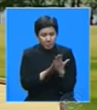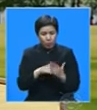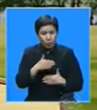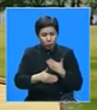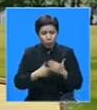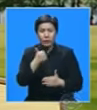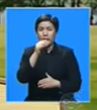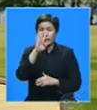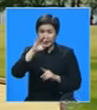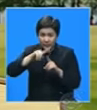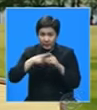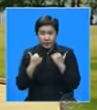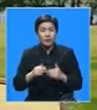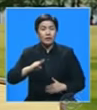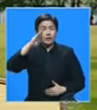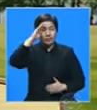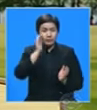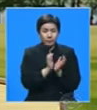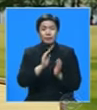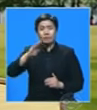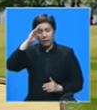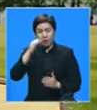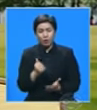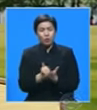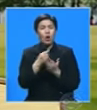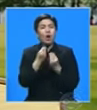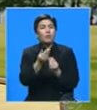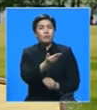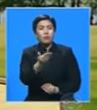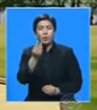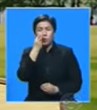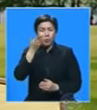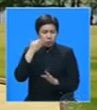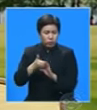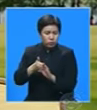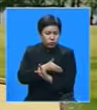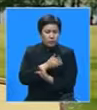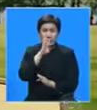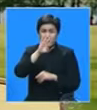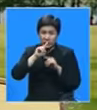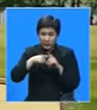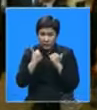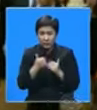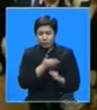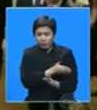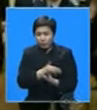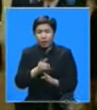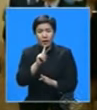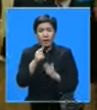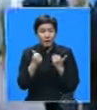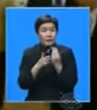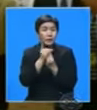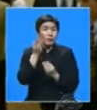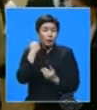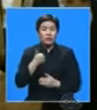ไม่ได้ถึง4เดือนนะครับทั้งข้าราชการพลตำรวจทหารนะครับขอไปทบทวนดูที่ว่าเกิดอะไรขึ้นมาบ้างใน4เดือนนะครับสัปดาห์ที่ผ่านมาได้ไปร่วมง